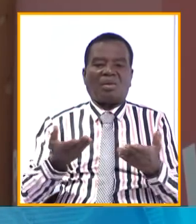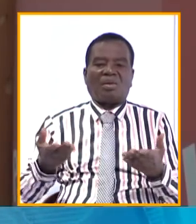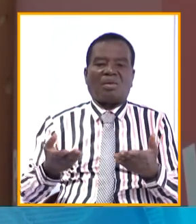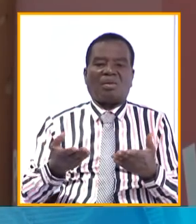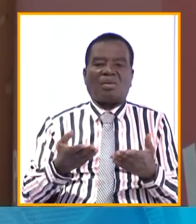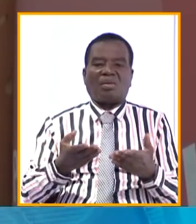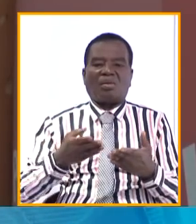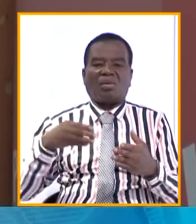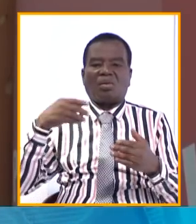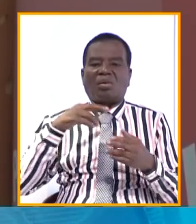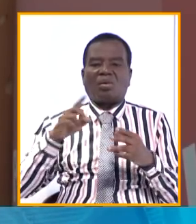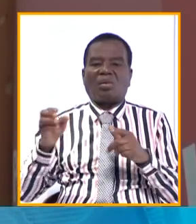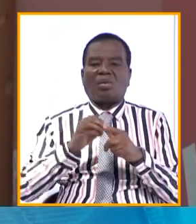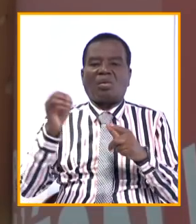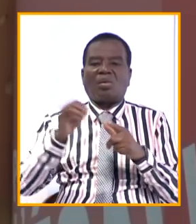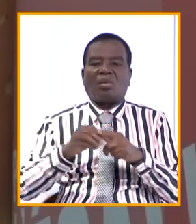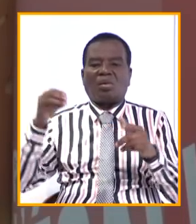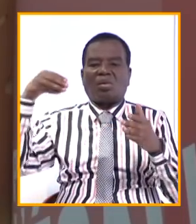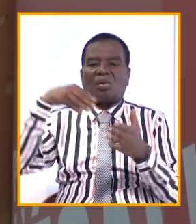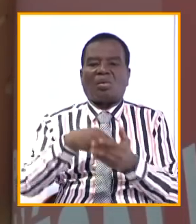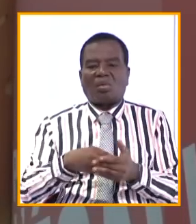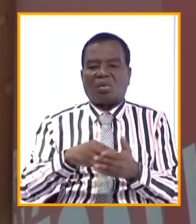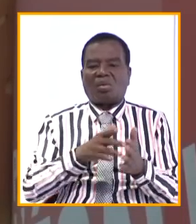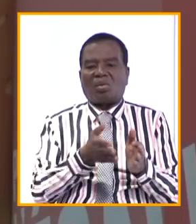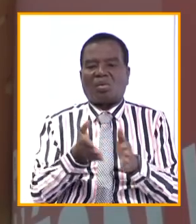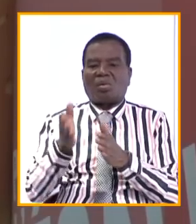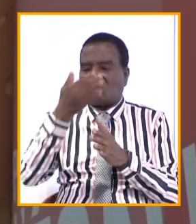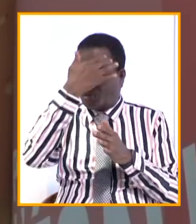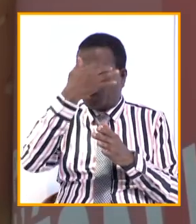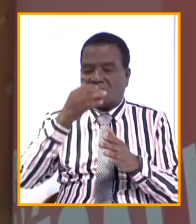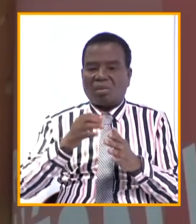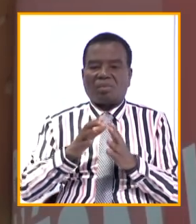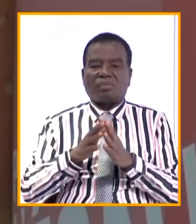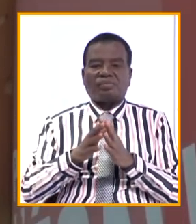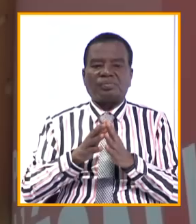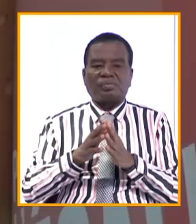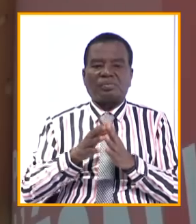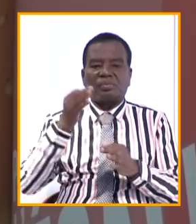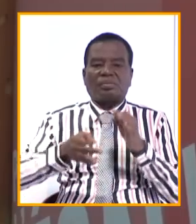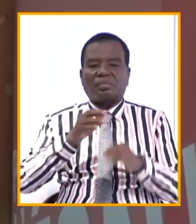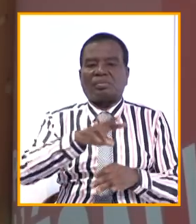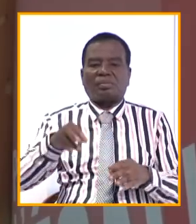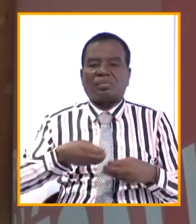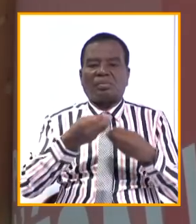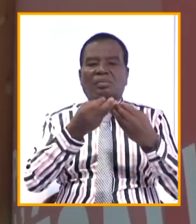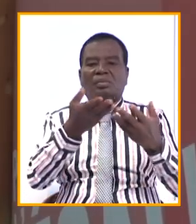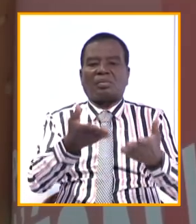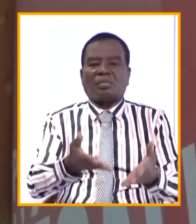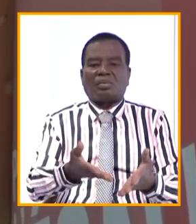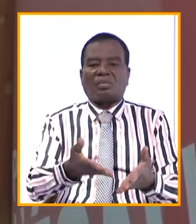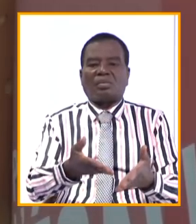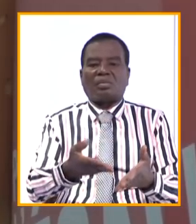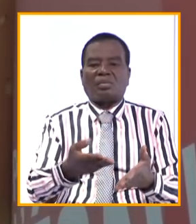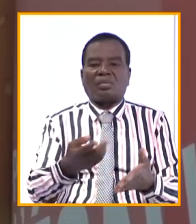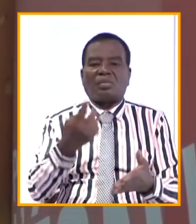régulière, ou encore l'exposition à la fumée du tabac. Ça veut dire quoi? Ça veut dire que si vous adonnez ne serait-ce